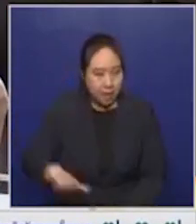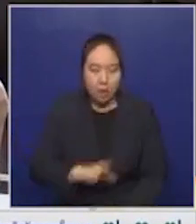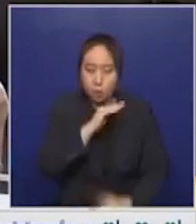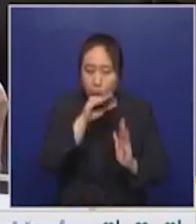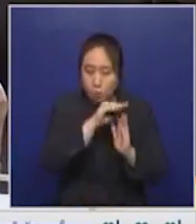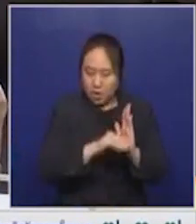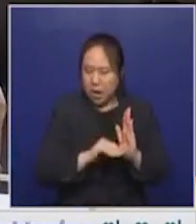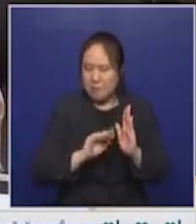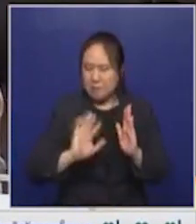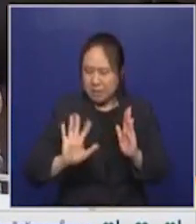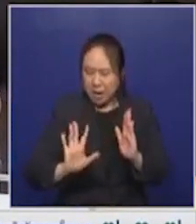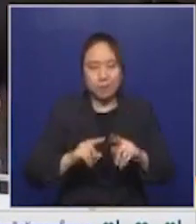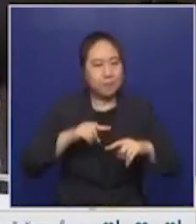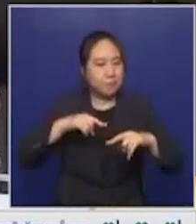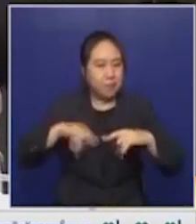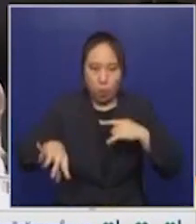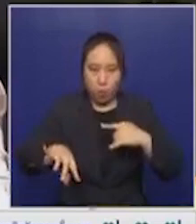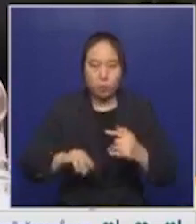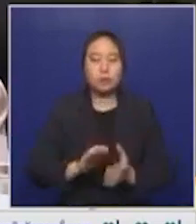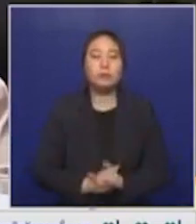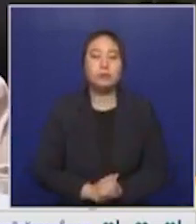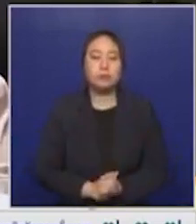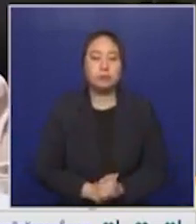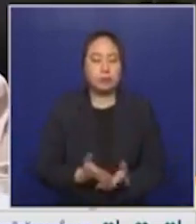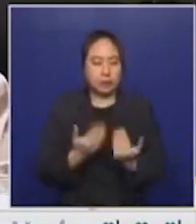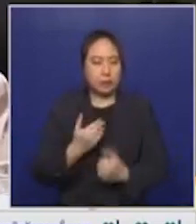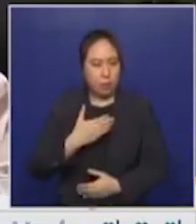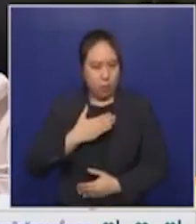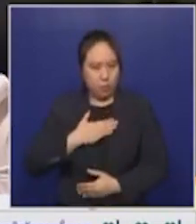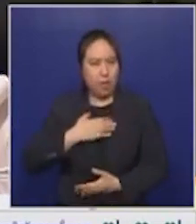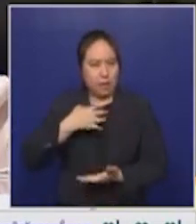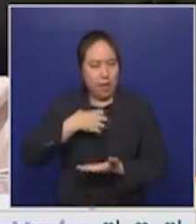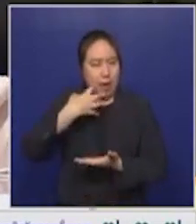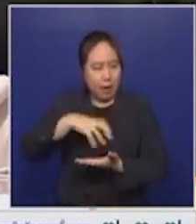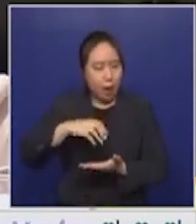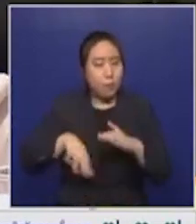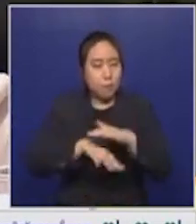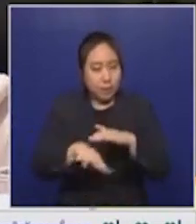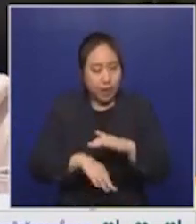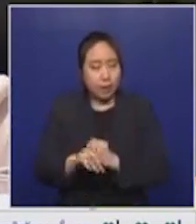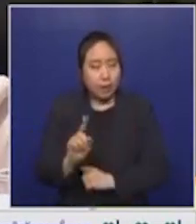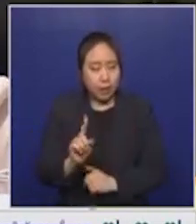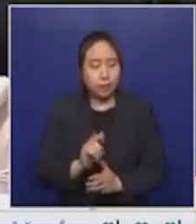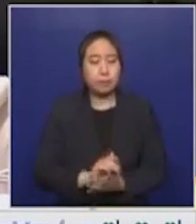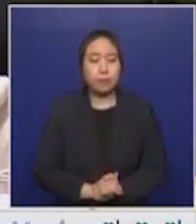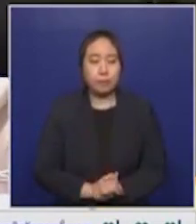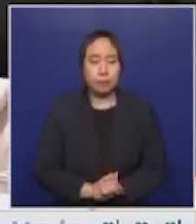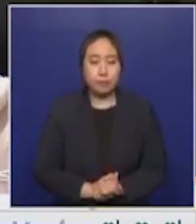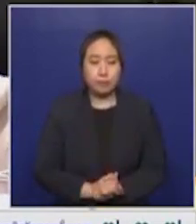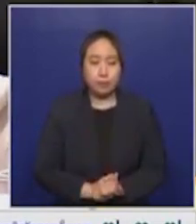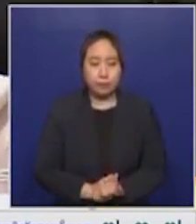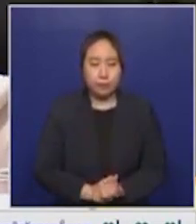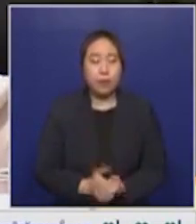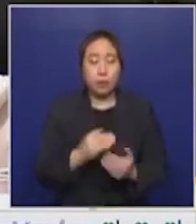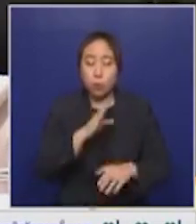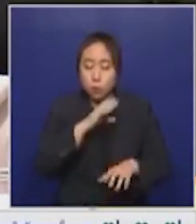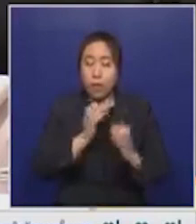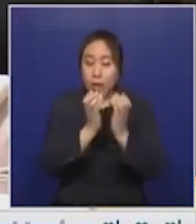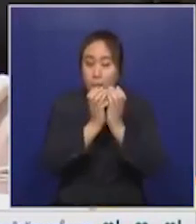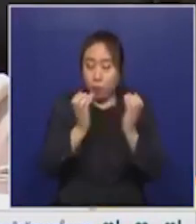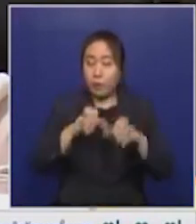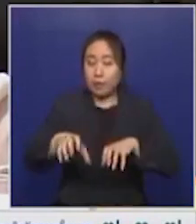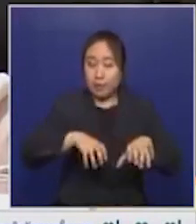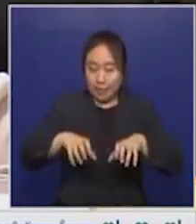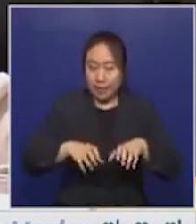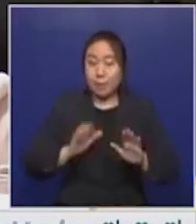ไม่ใช่ก็ไม่ใช่แล้วถนนประชาธิปไตยอีกส่วนหนึ่งที่ผมอยากจะกล่าวเบื้องต้นเป็นพื้นฐานก็คือว่าข้อความการจัดทำและนูน